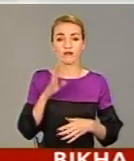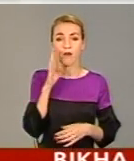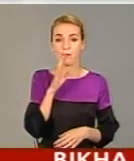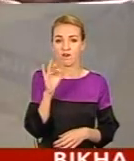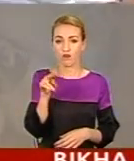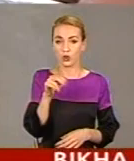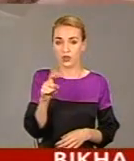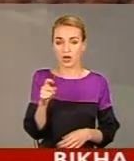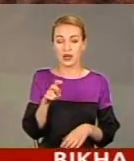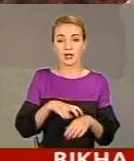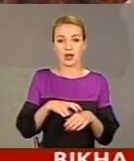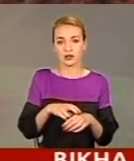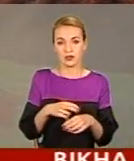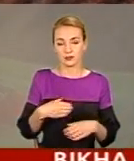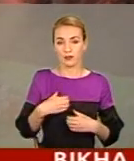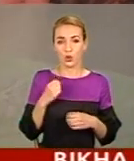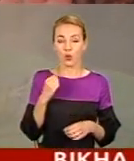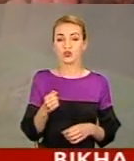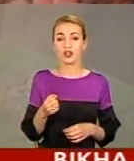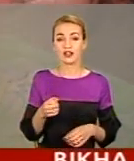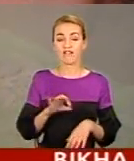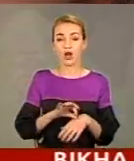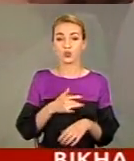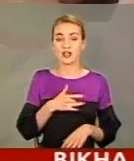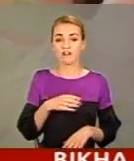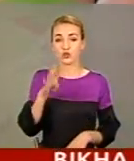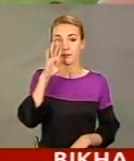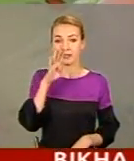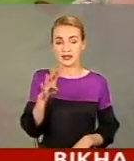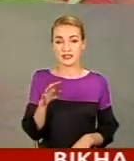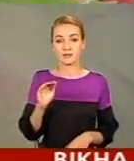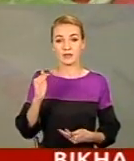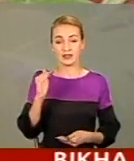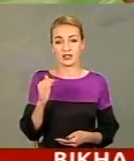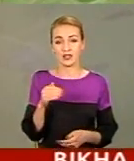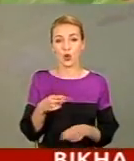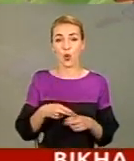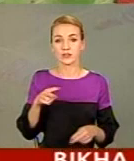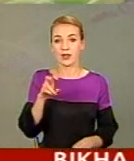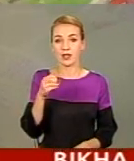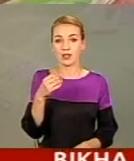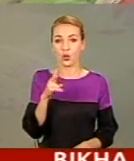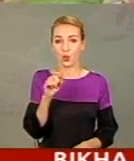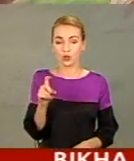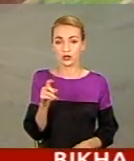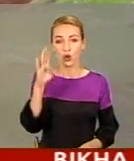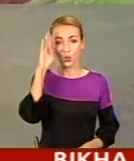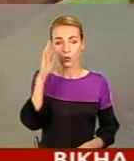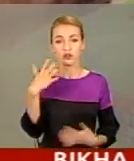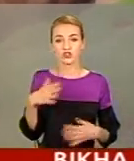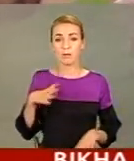потім лікарі приголомшили вадою серця, а в 4 місяці діагностували дитині гострий лейкоз. Хлопчик переніс